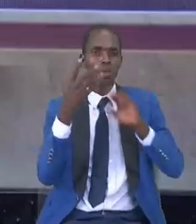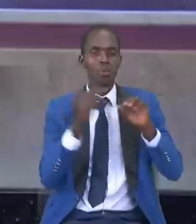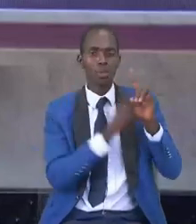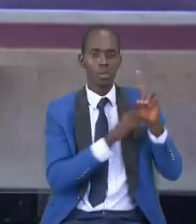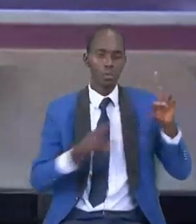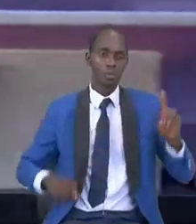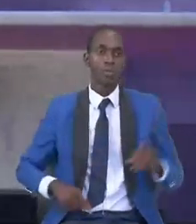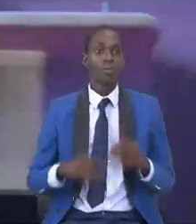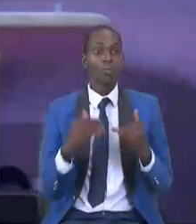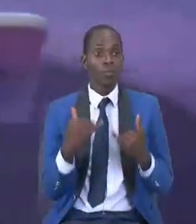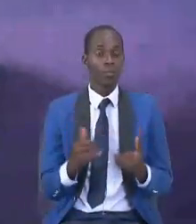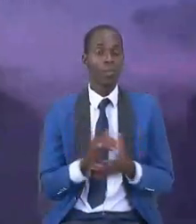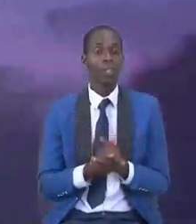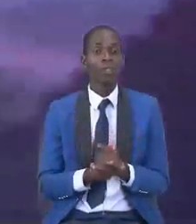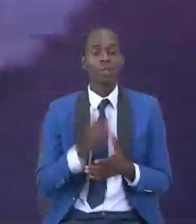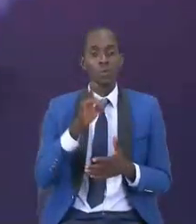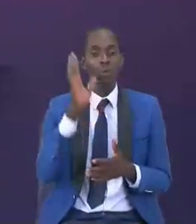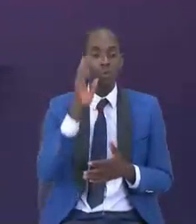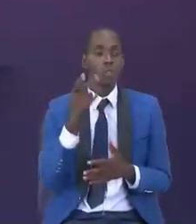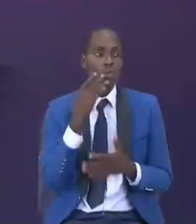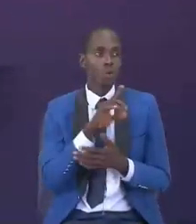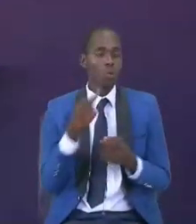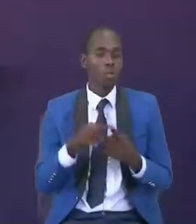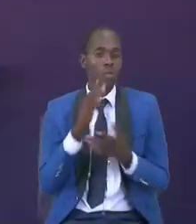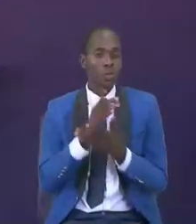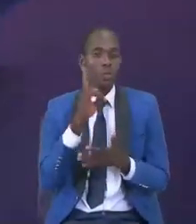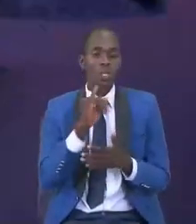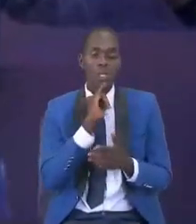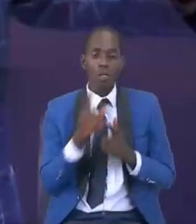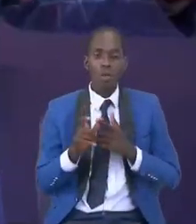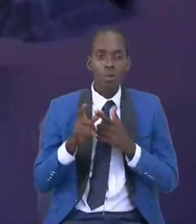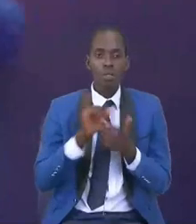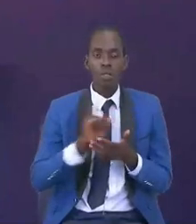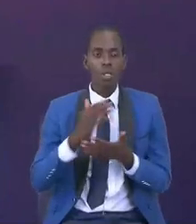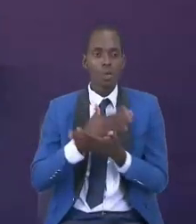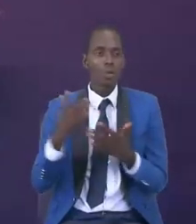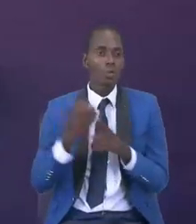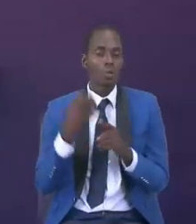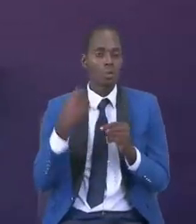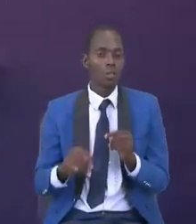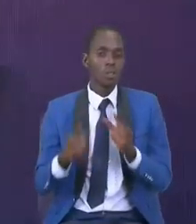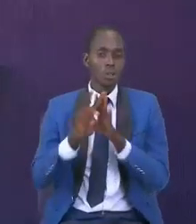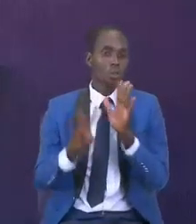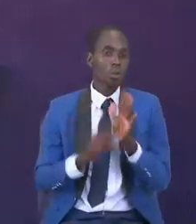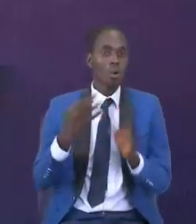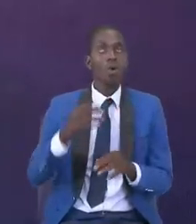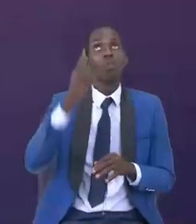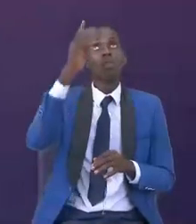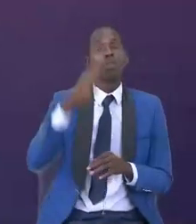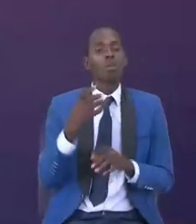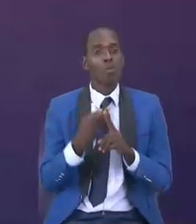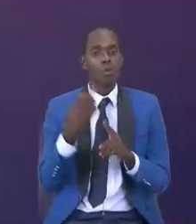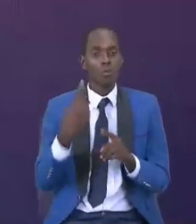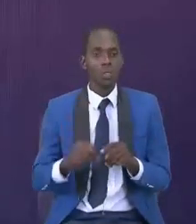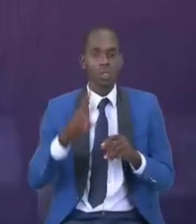de l'Éternel. Vous verrez, quand quelqu'un fuit la volonté de Dieu, de la